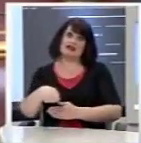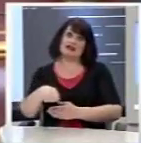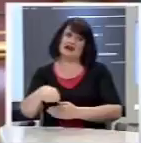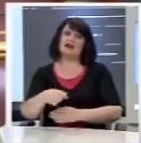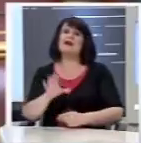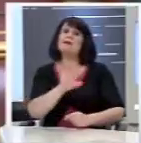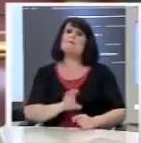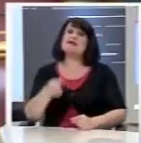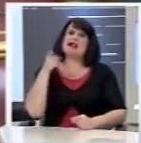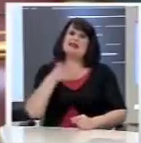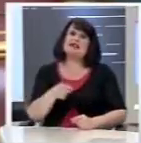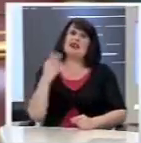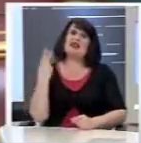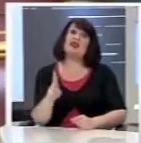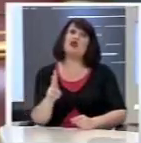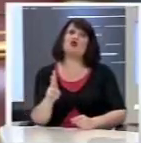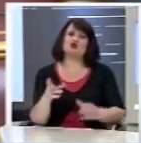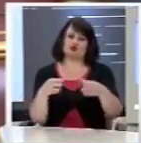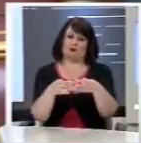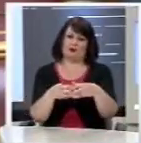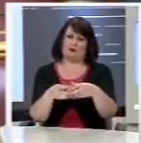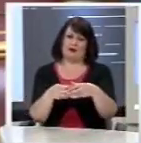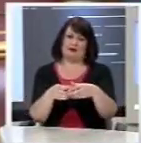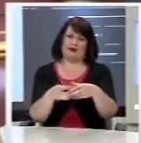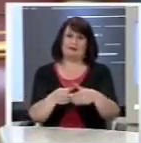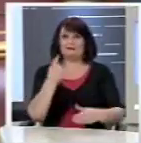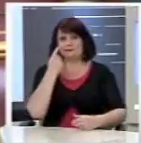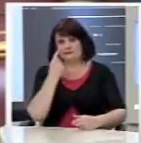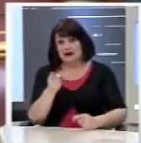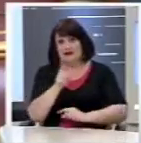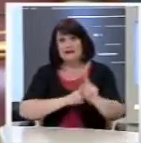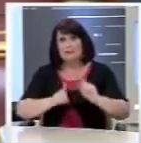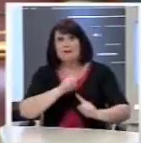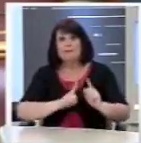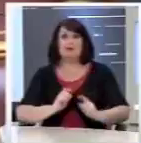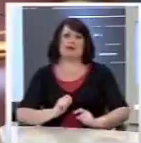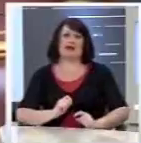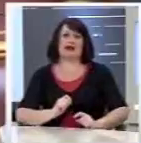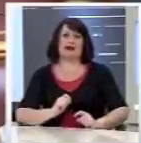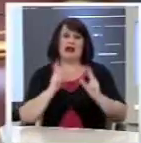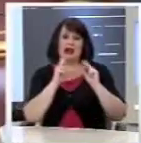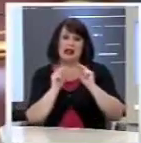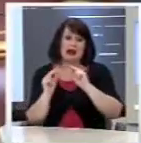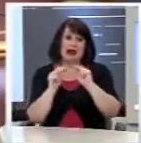Ψάξτε λοιπόν στους δικούς σας κόλπους, κύριε Μητσοτάκη, να βρείτε ποιοι είναι εκείνοι που μιλάνε.